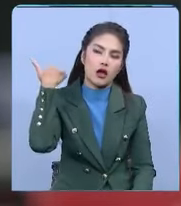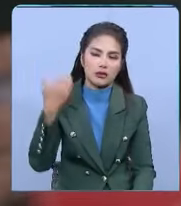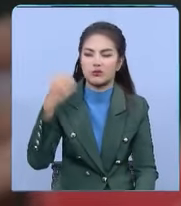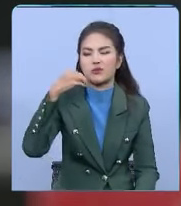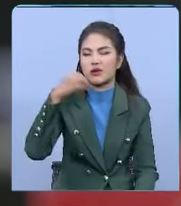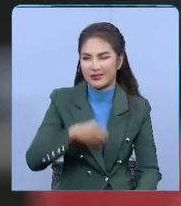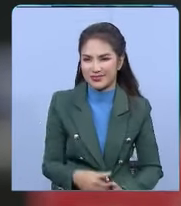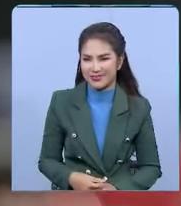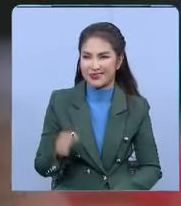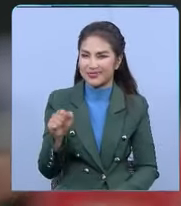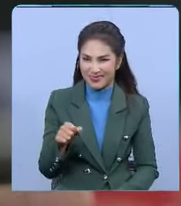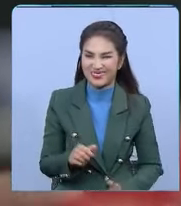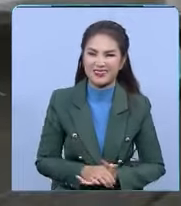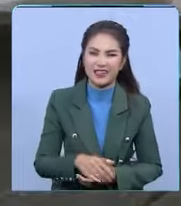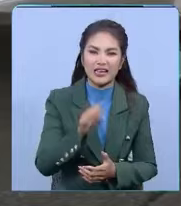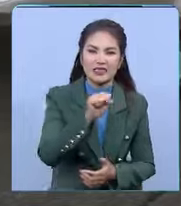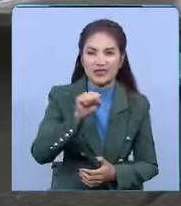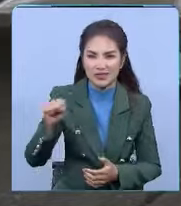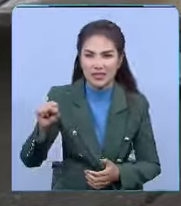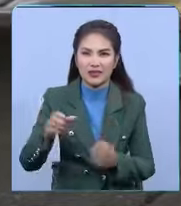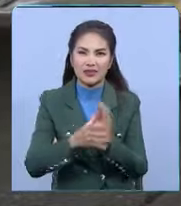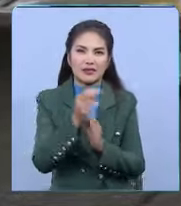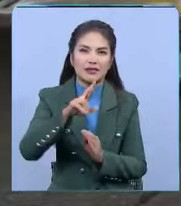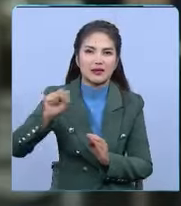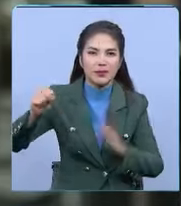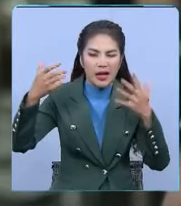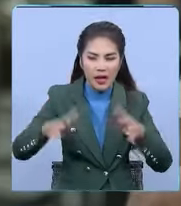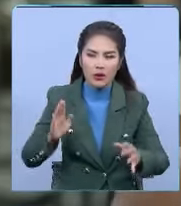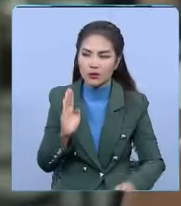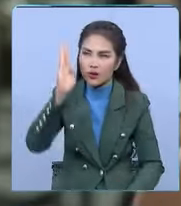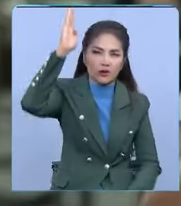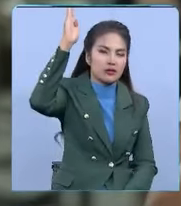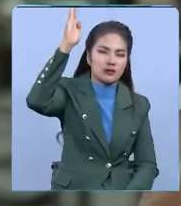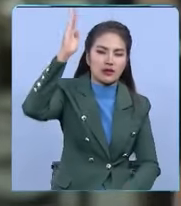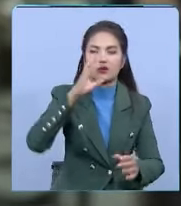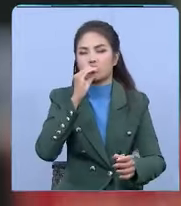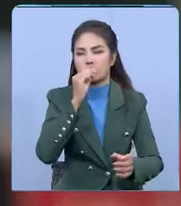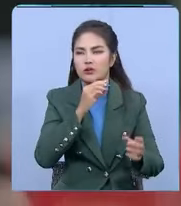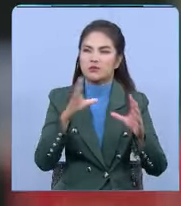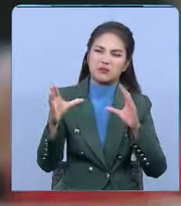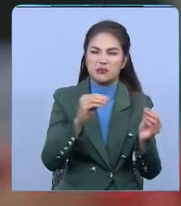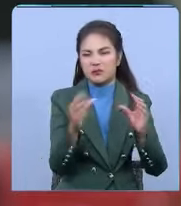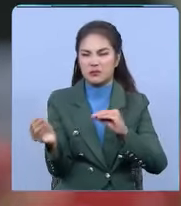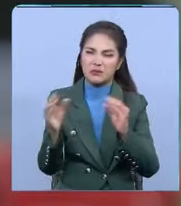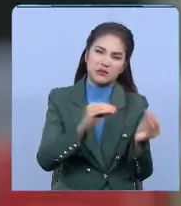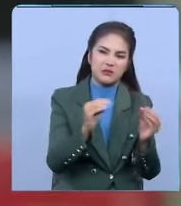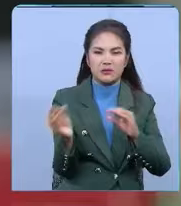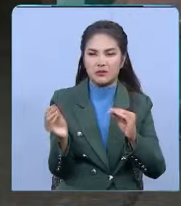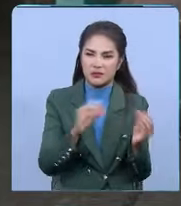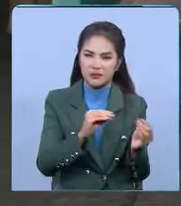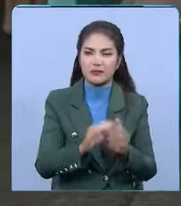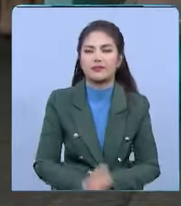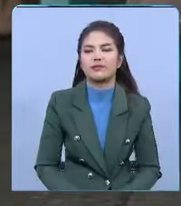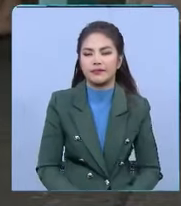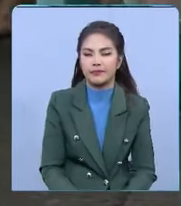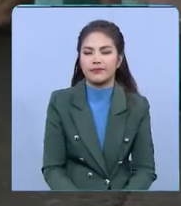ครับ คือมีส.ส.มีสภาเรียบร้อยยกมือกันเรียบร้อยแล้วเขาคุยกันไม่รู้เรื่องแล้วมันก็เกิดเหตุการณ์ ก่อนที่จะเกิดการรัฐประหารผมยังบอกว่า